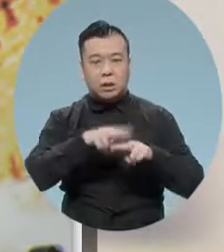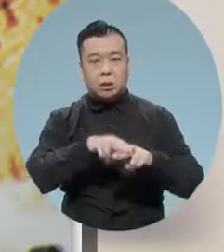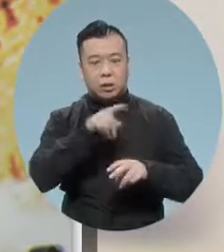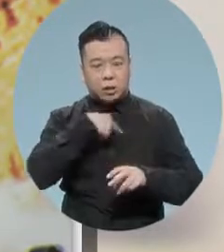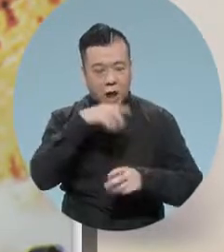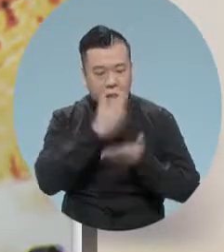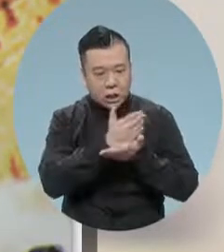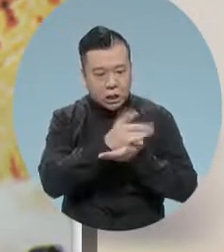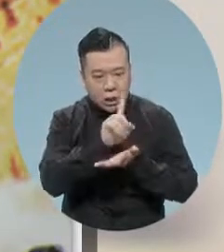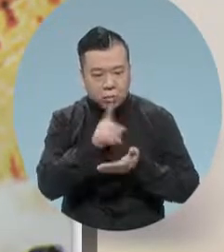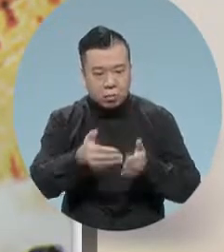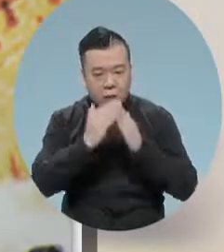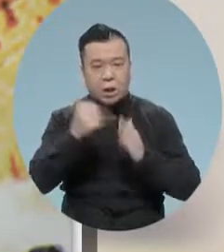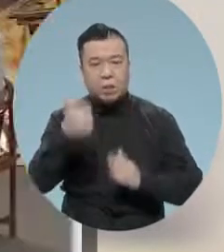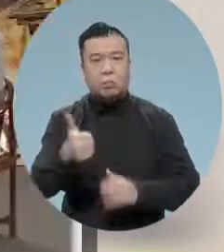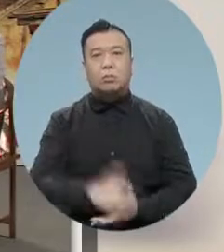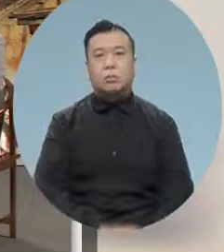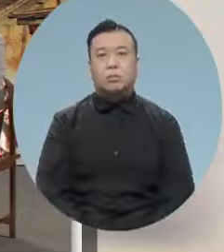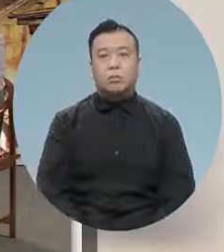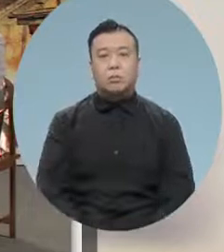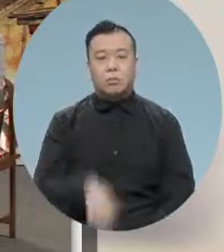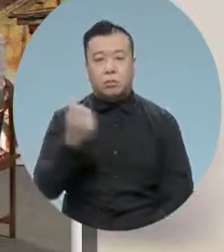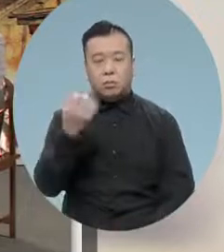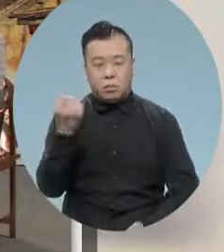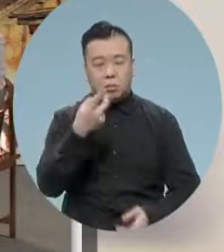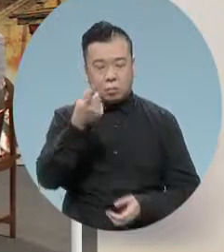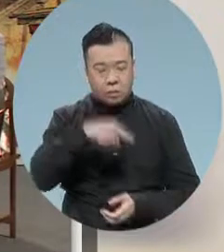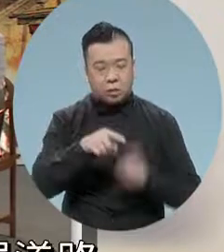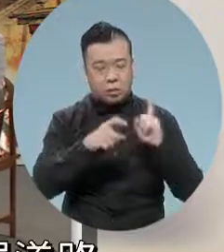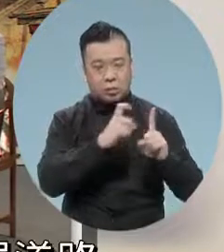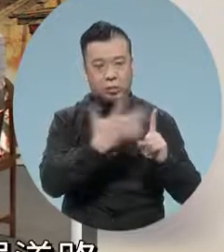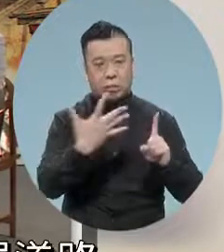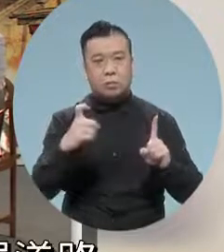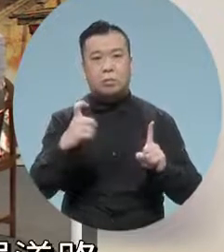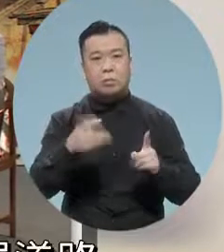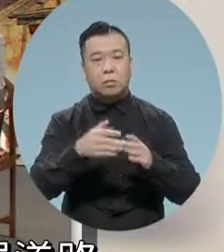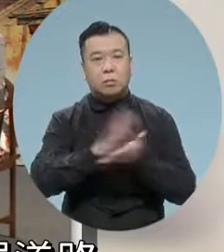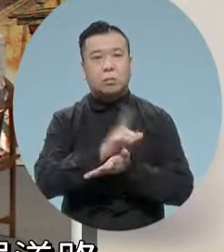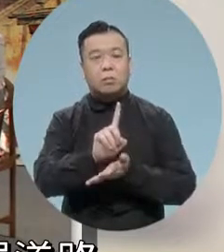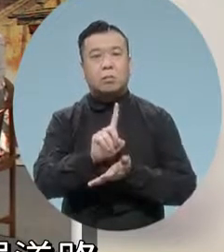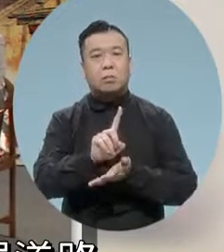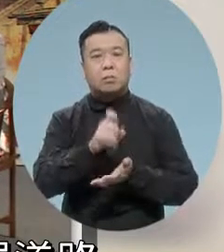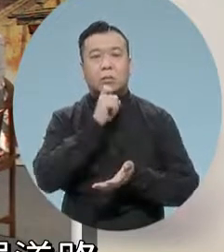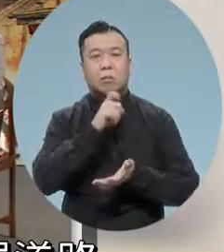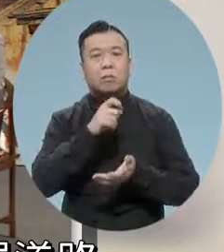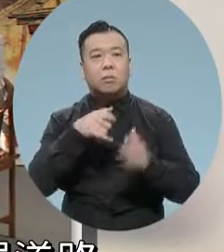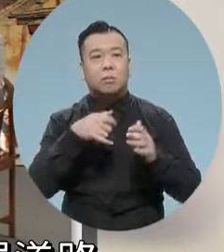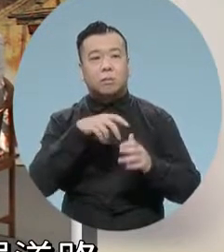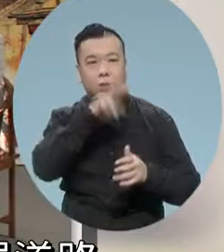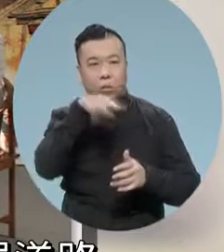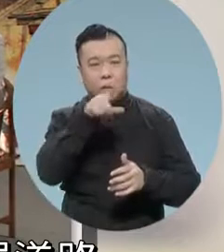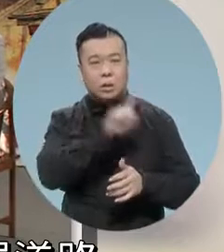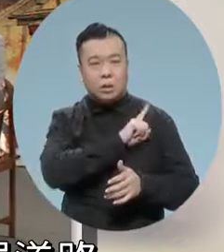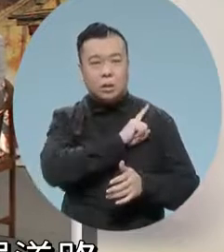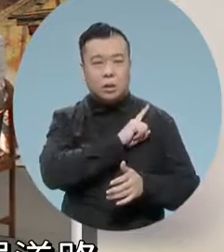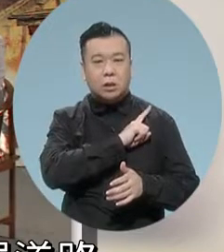索如何建國的過程。咁到59年嘅時候咧，就開始進入去呢個找尋